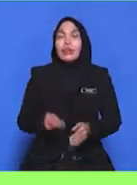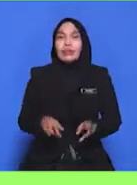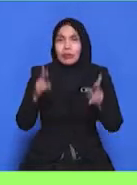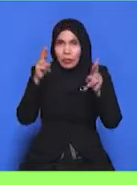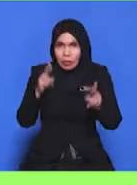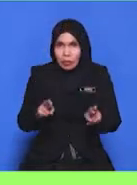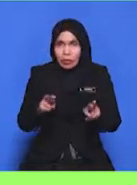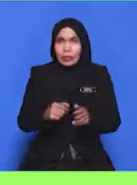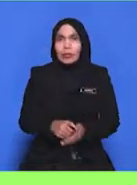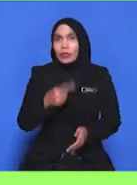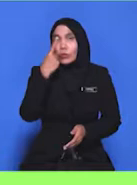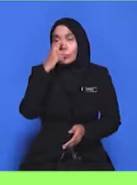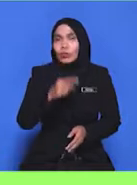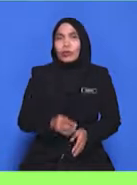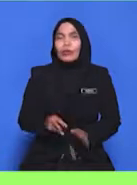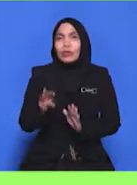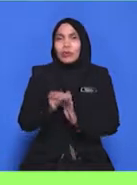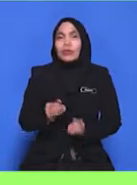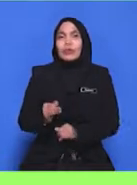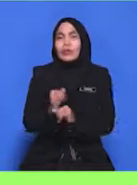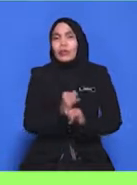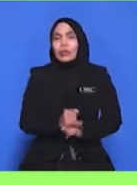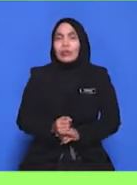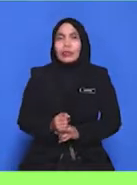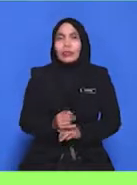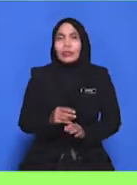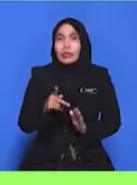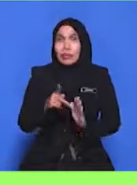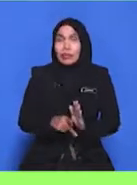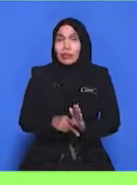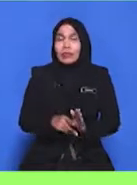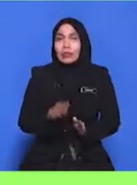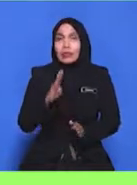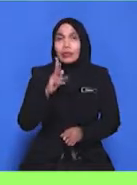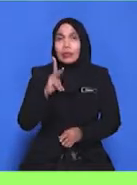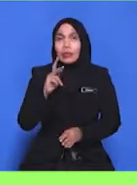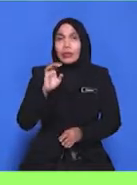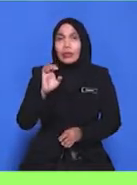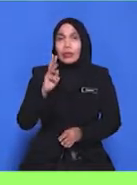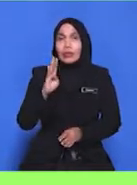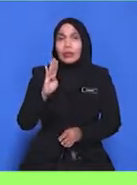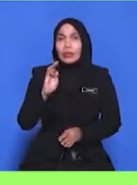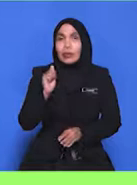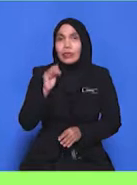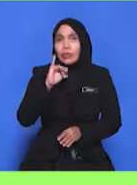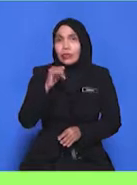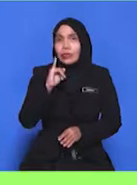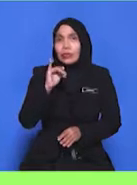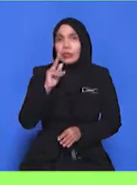menjaga kebajikan rakyat, kerajaan berjaya memanfaatkan hasil daripada pertanian